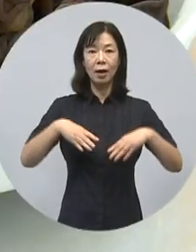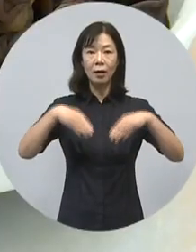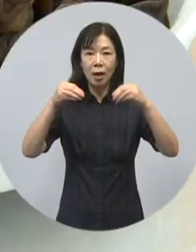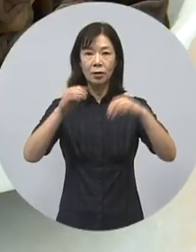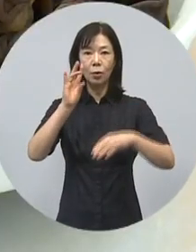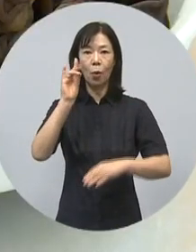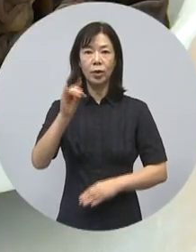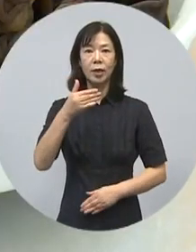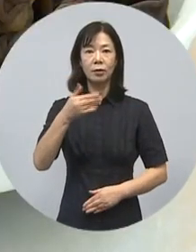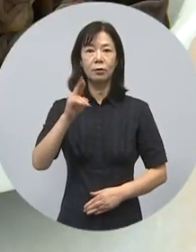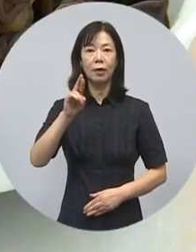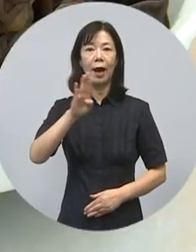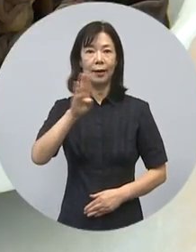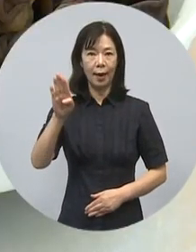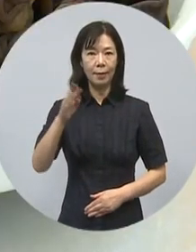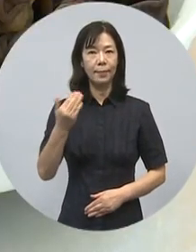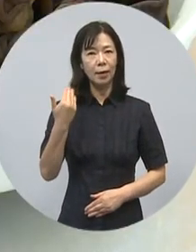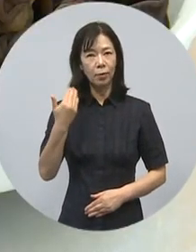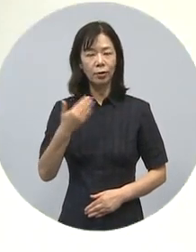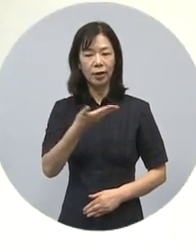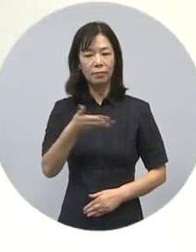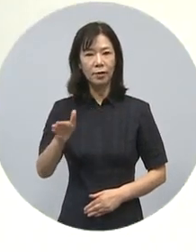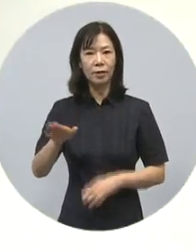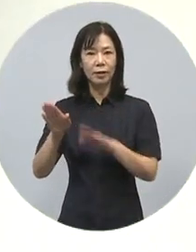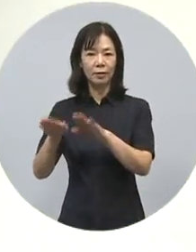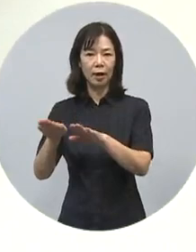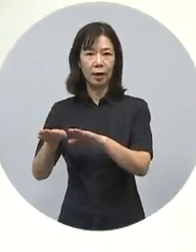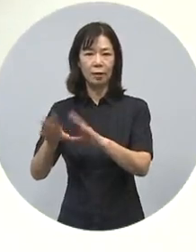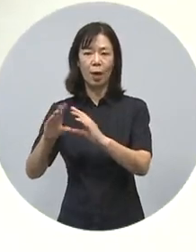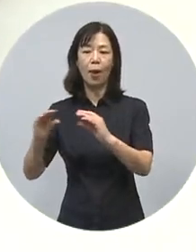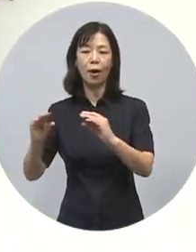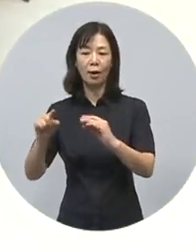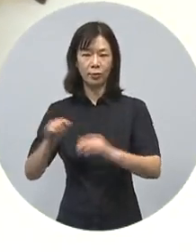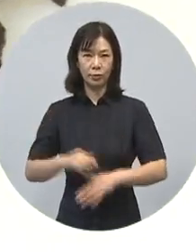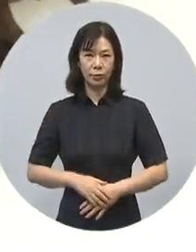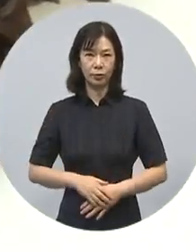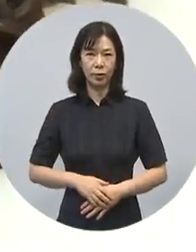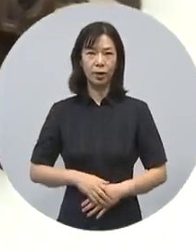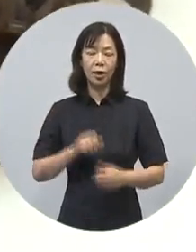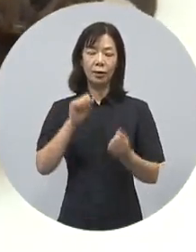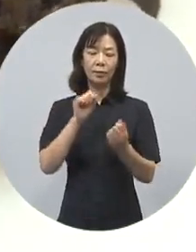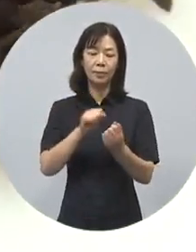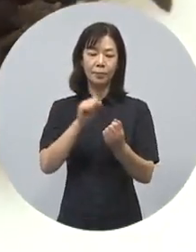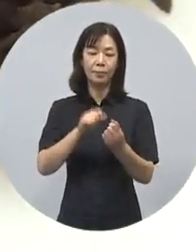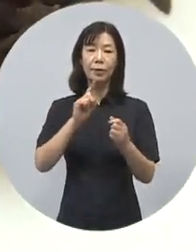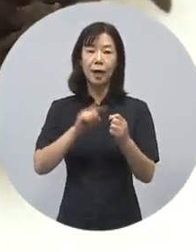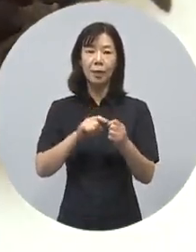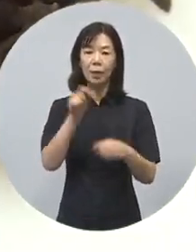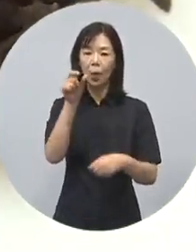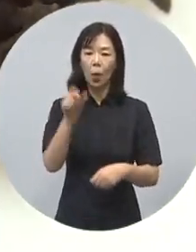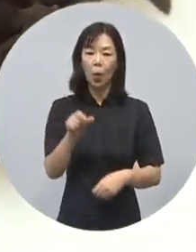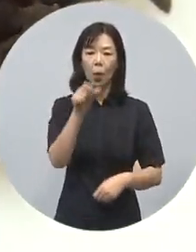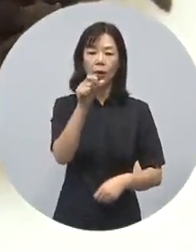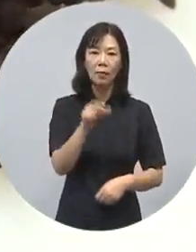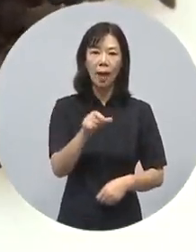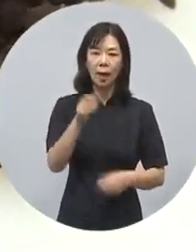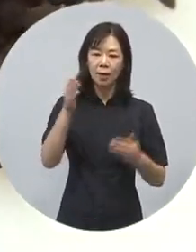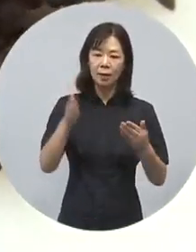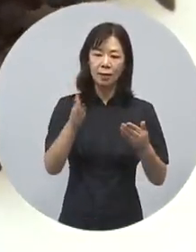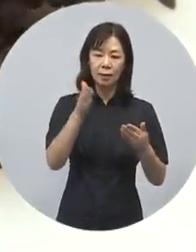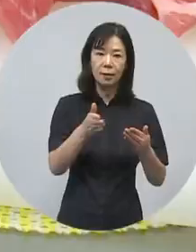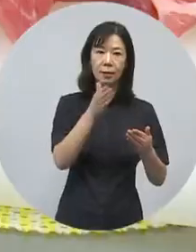げはあらかじめ水で戻しておきます。 きくらげもコリコリ食感が残るように少し大きめの千切りにしていきます。